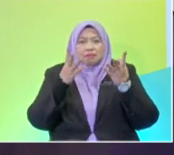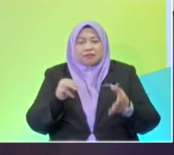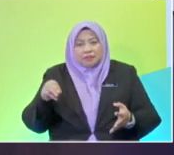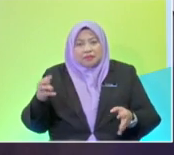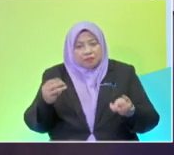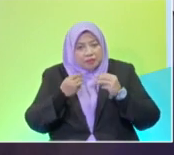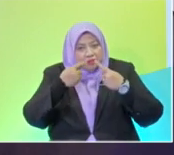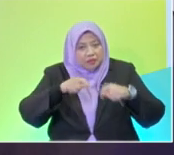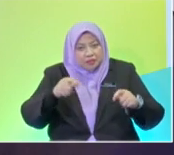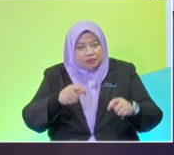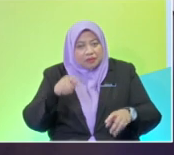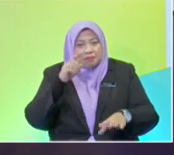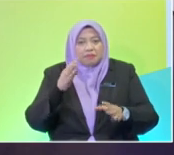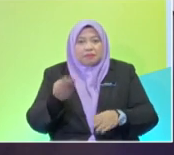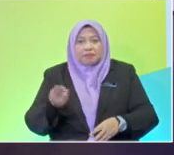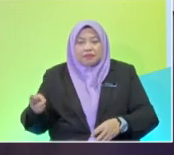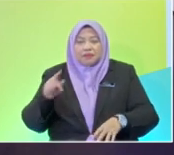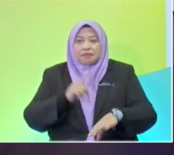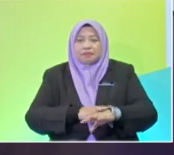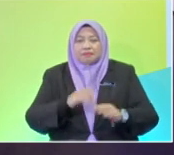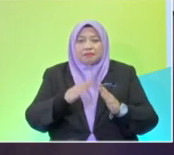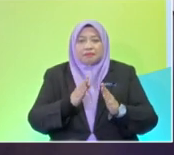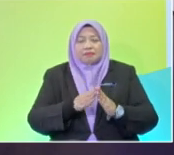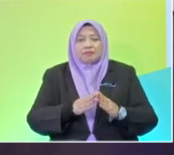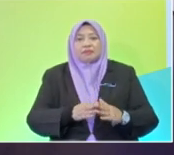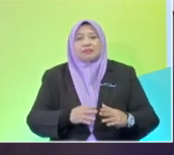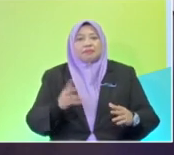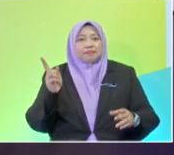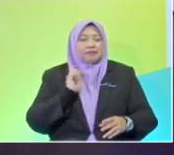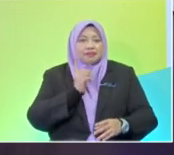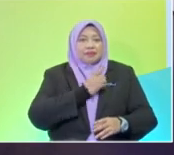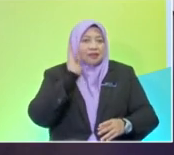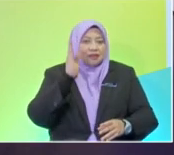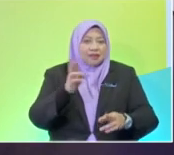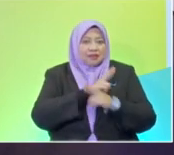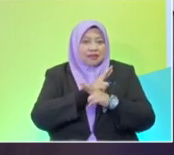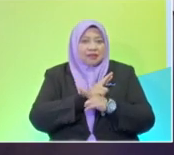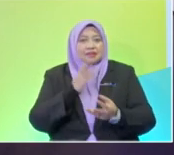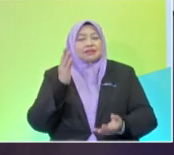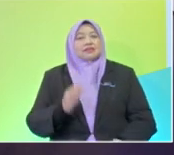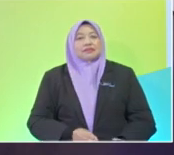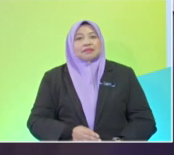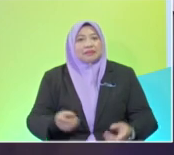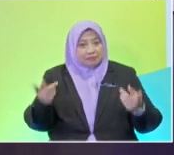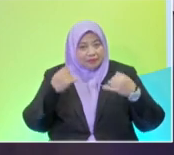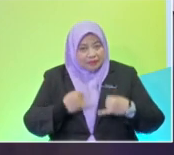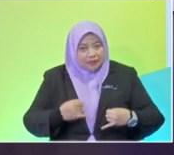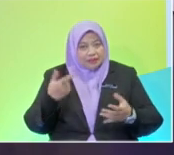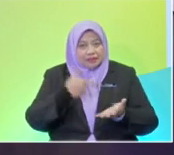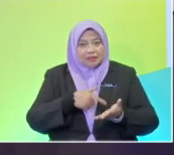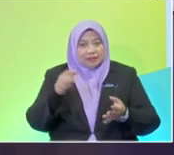bahan-bahan di rumah yang boleh ditarik oleh Nenek dan tidak boleh Oke jadi kita akan melihat sebentar dan kembali selepas ini